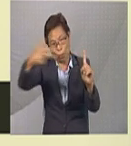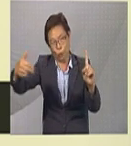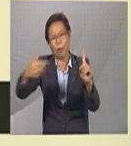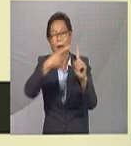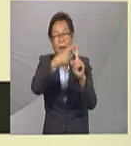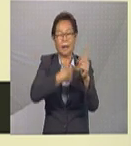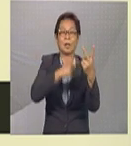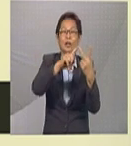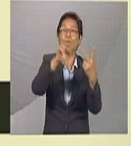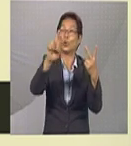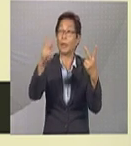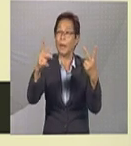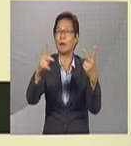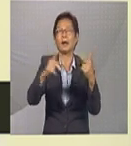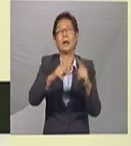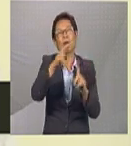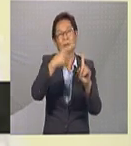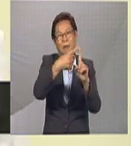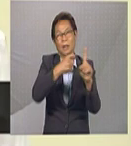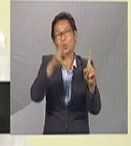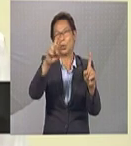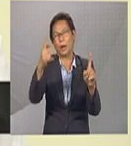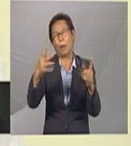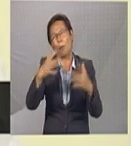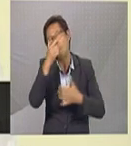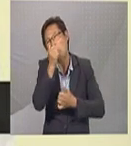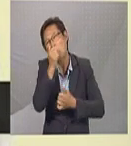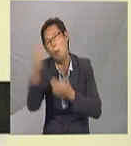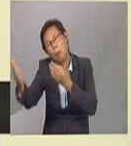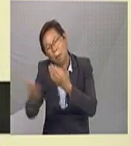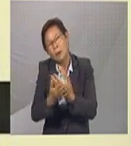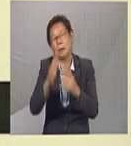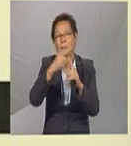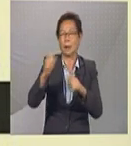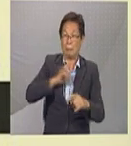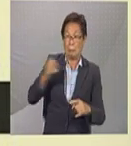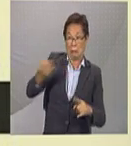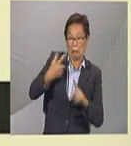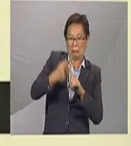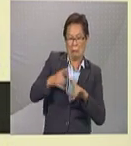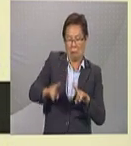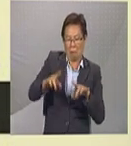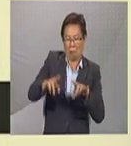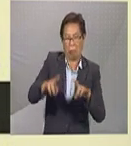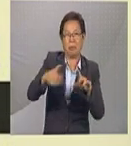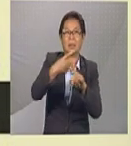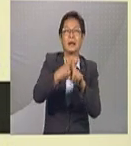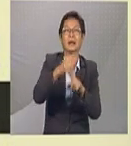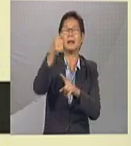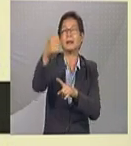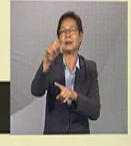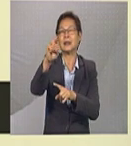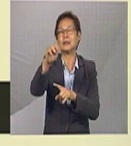UK pun ramai yang berminat nak balik. Dan saya difahamkan daripada Australia, daripada Tasmania,